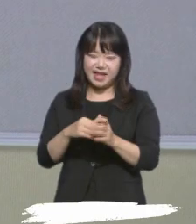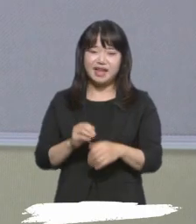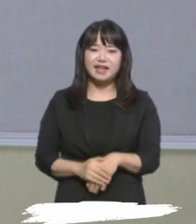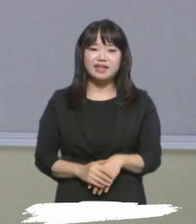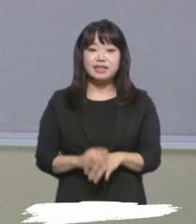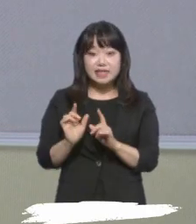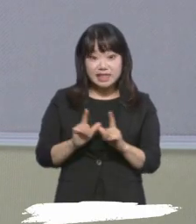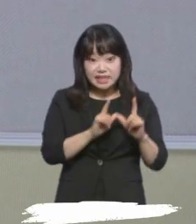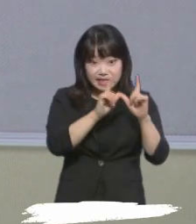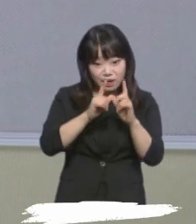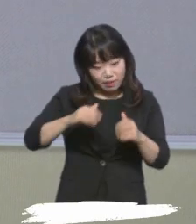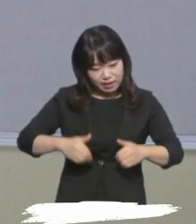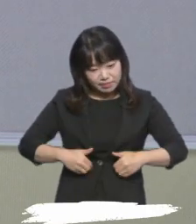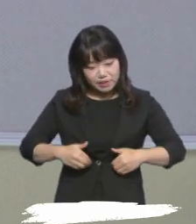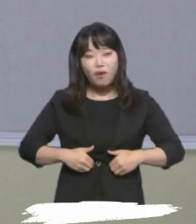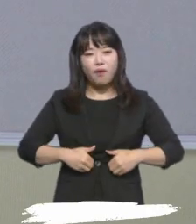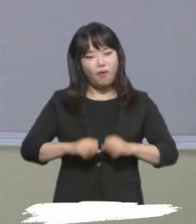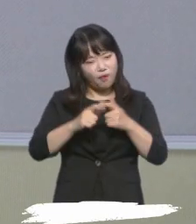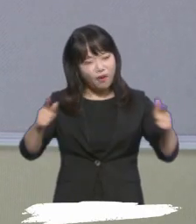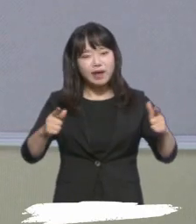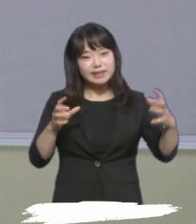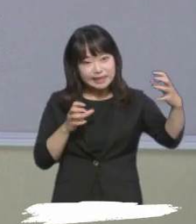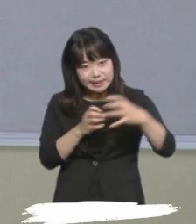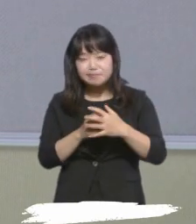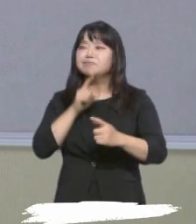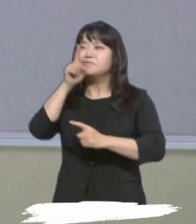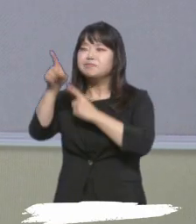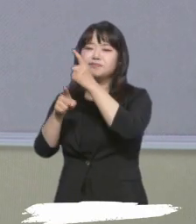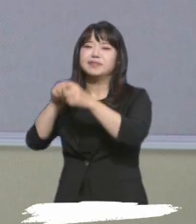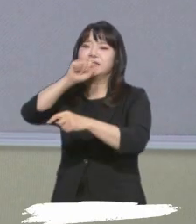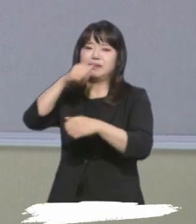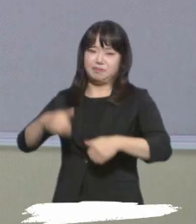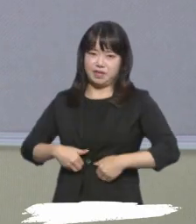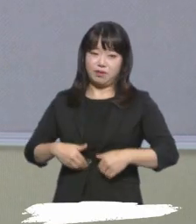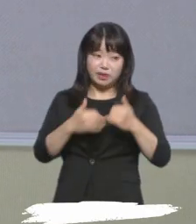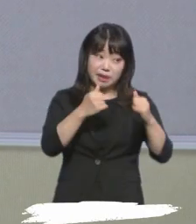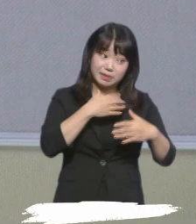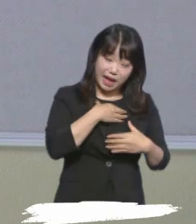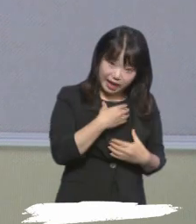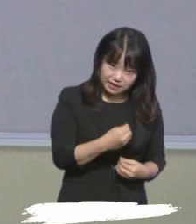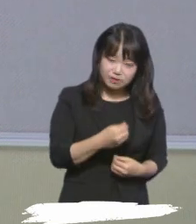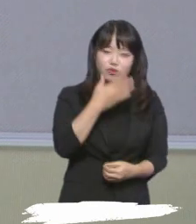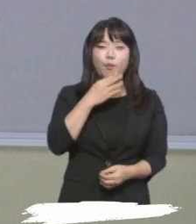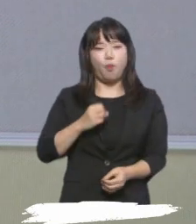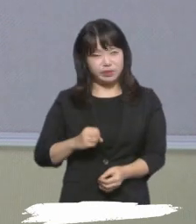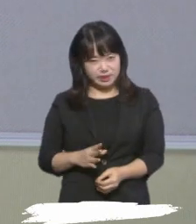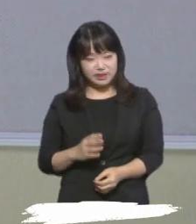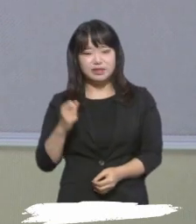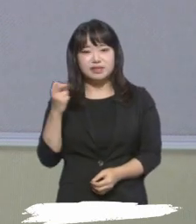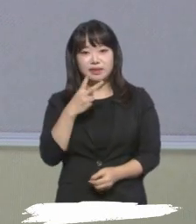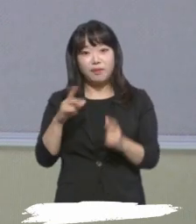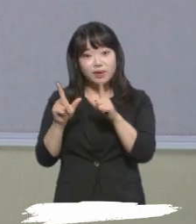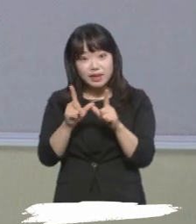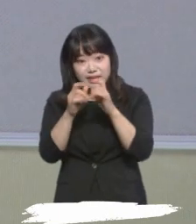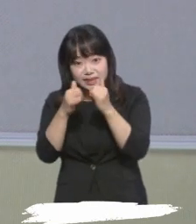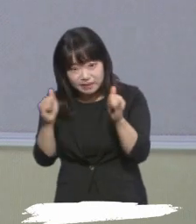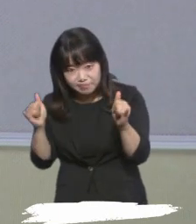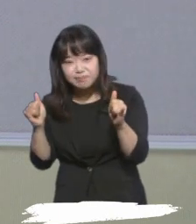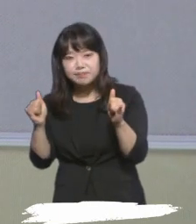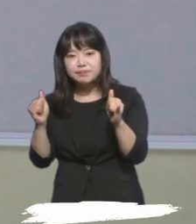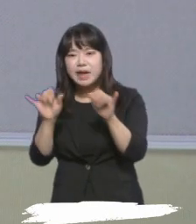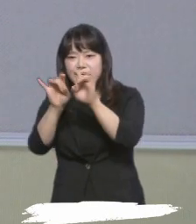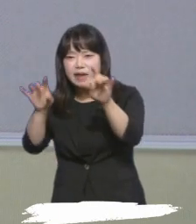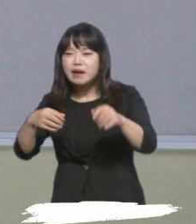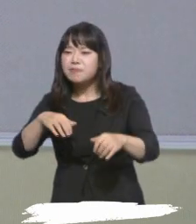생활 밀착형 추경이라고 말씀드릴 수 있습니다. 국민의 안전, 국민의 복지, 그리고 국민들이 그